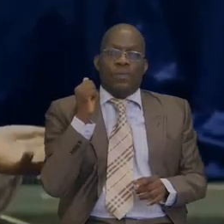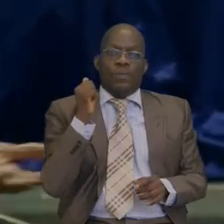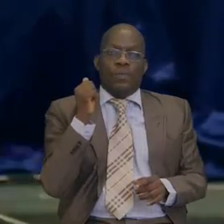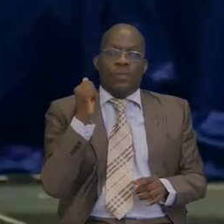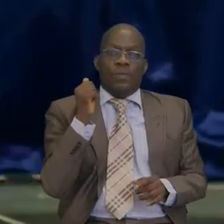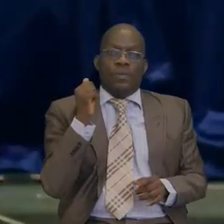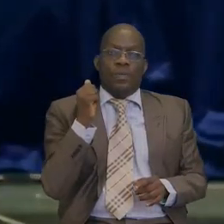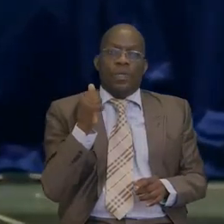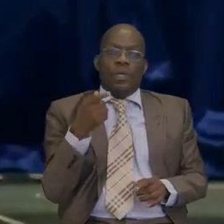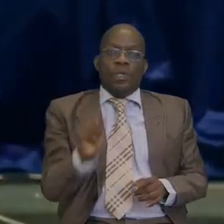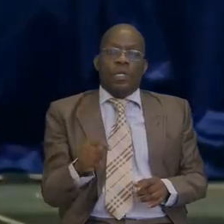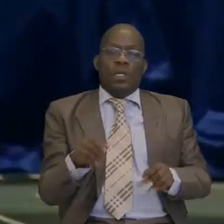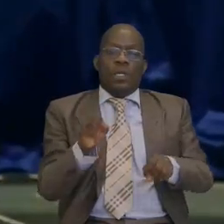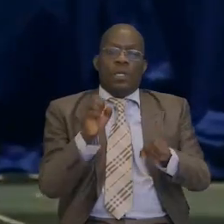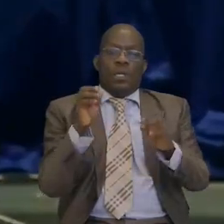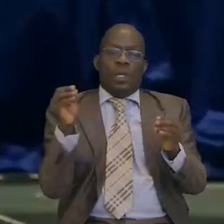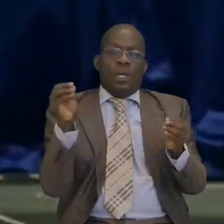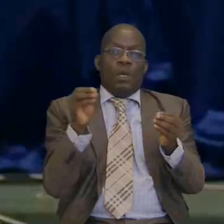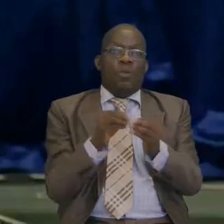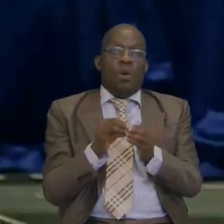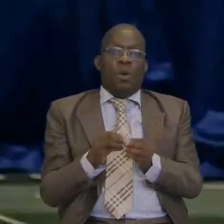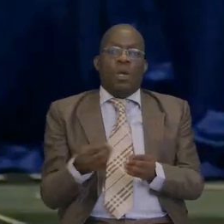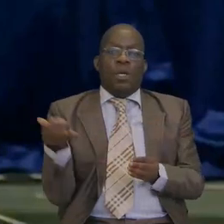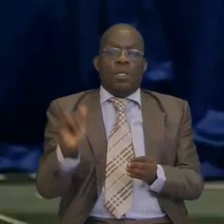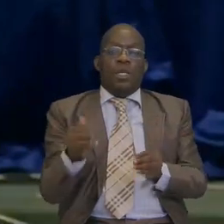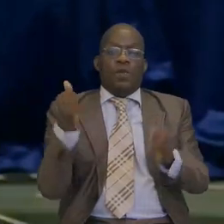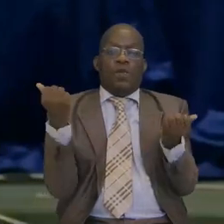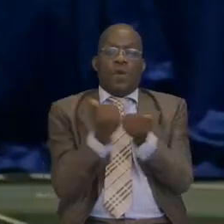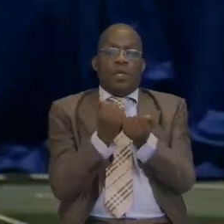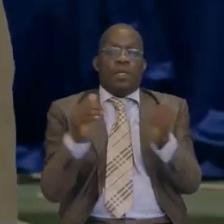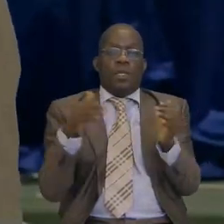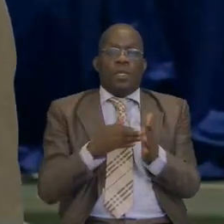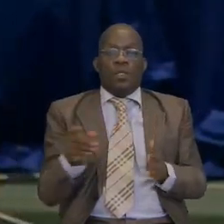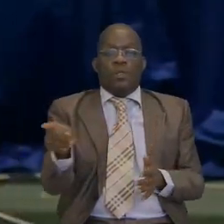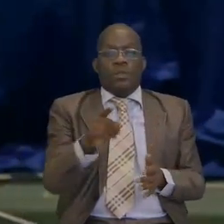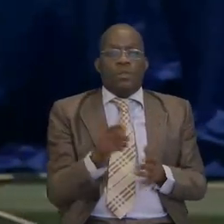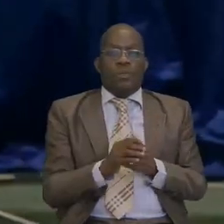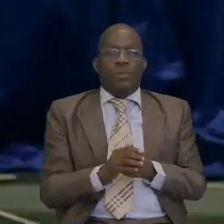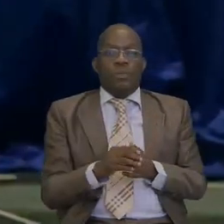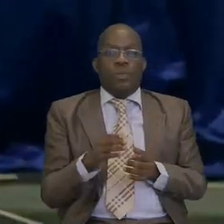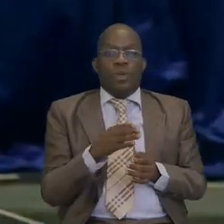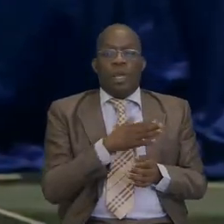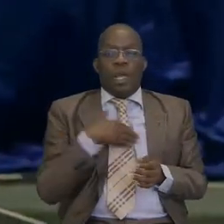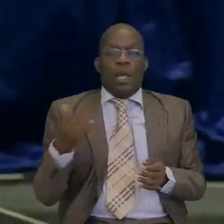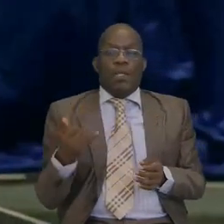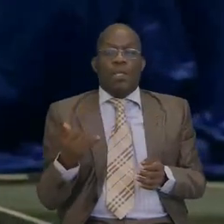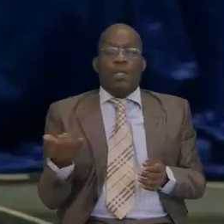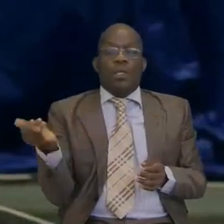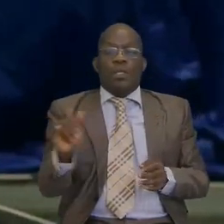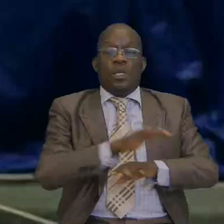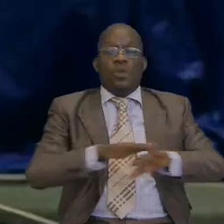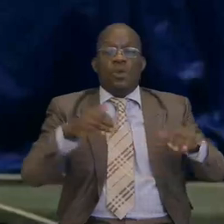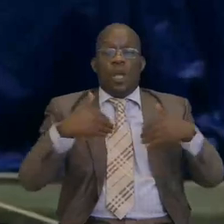Plus ils te critiquent, plus ils te combattent. Alors, si tu n'as